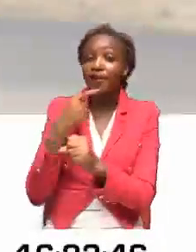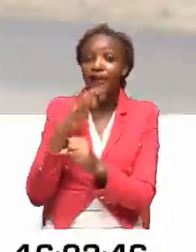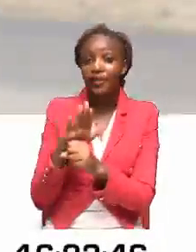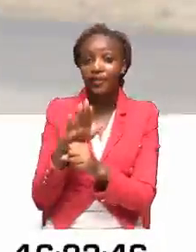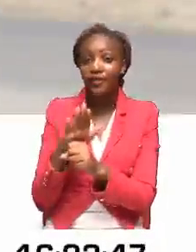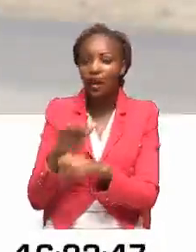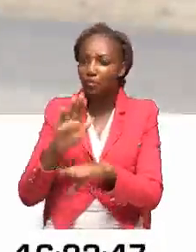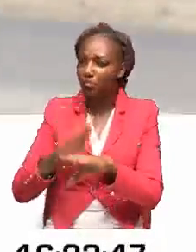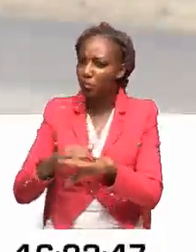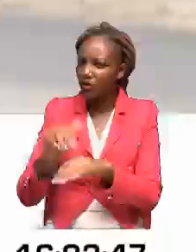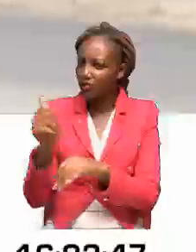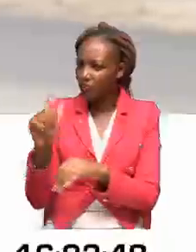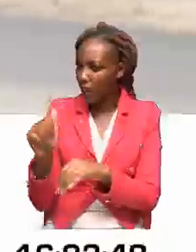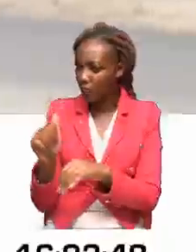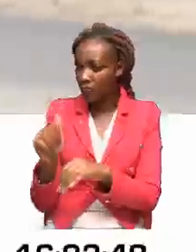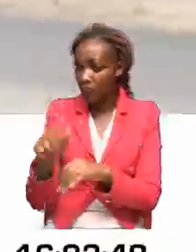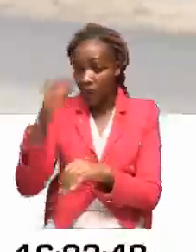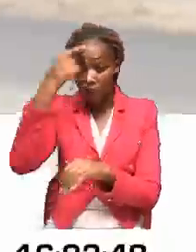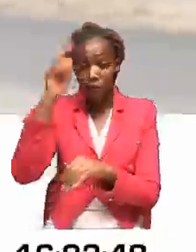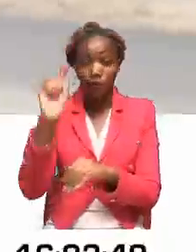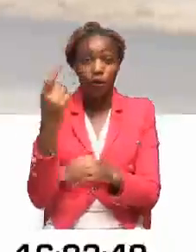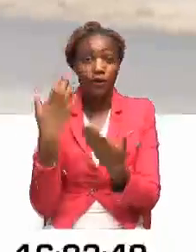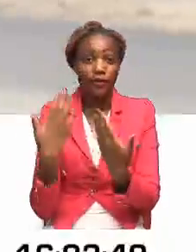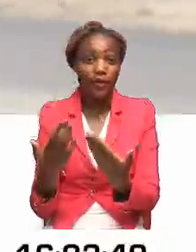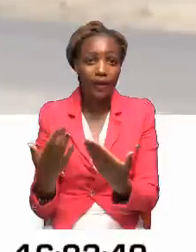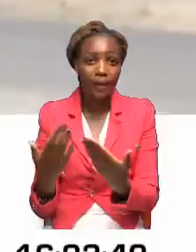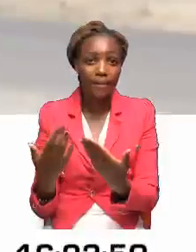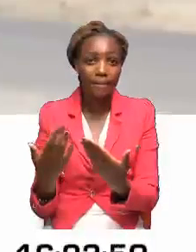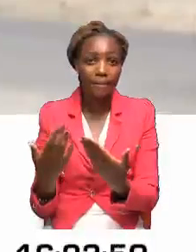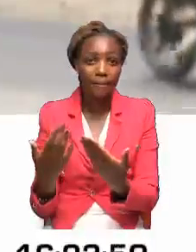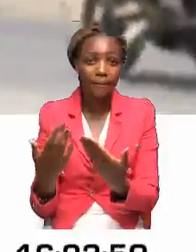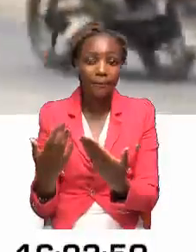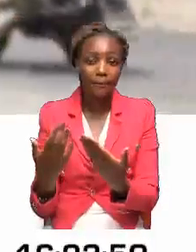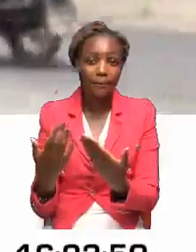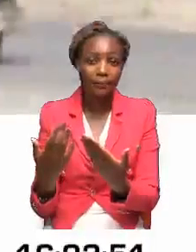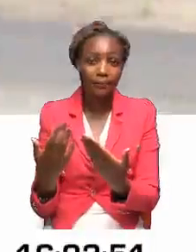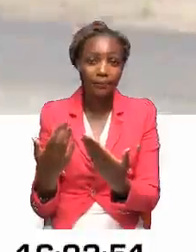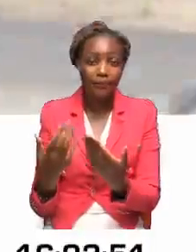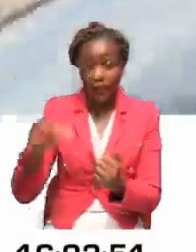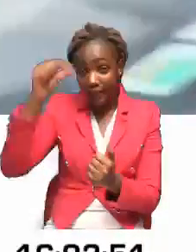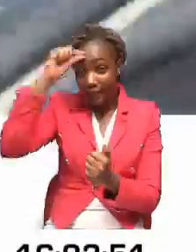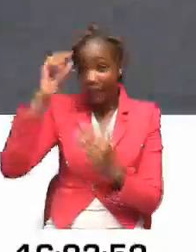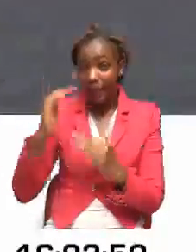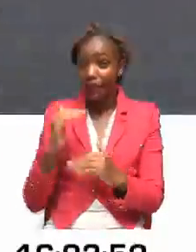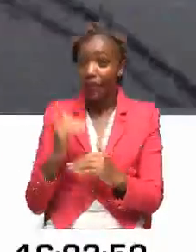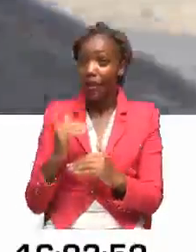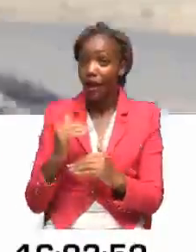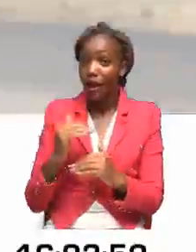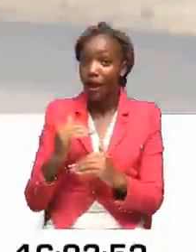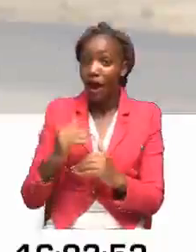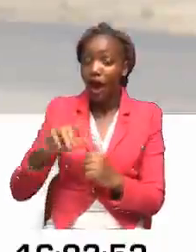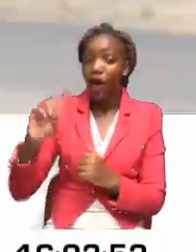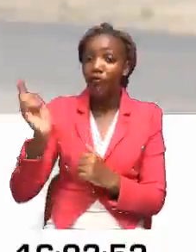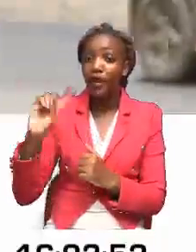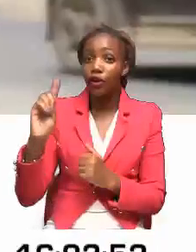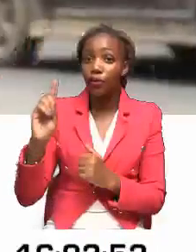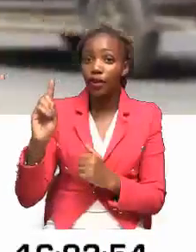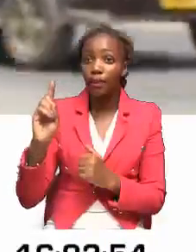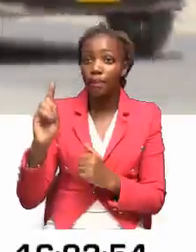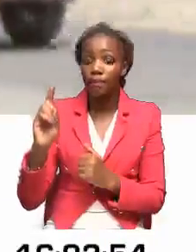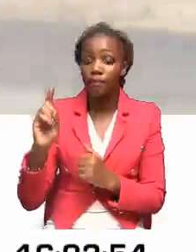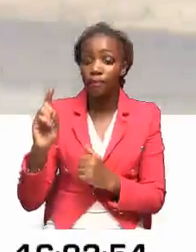akifanya vizuri, sababu kitu ya kwanza amefanya, amekuwa gavana wa Nairobi kwa muda